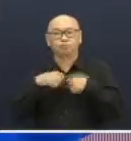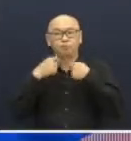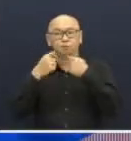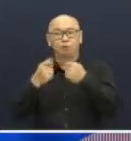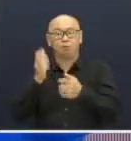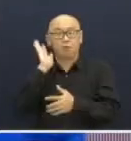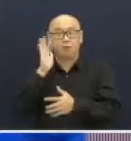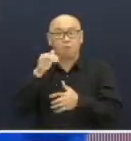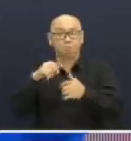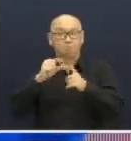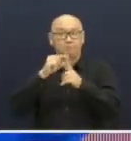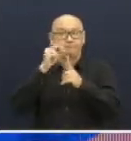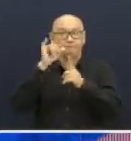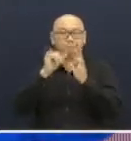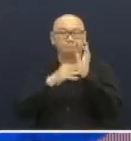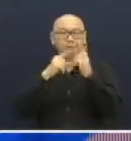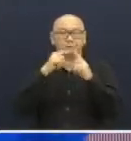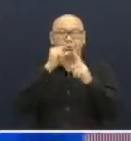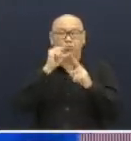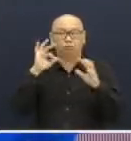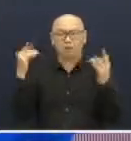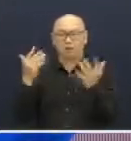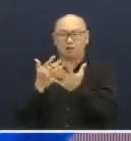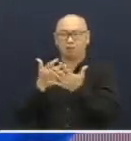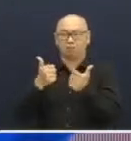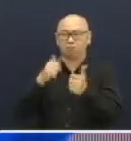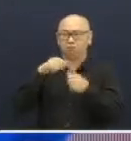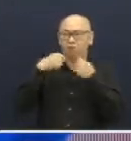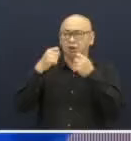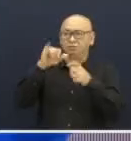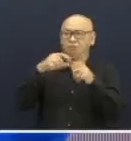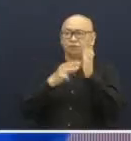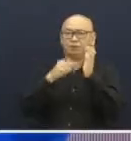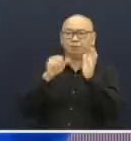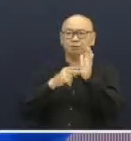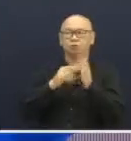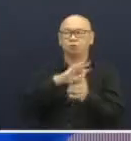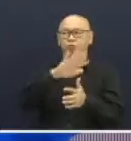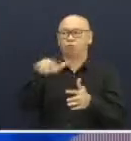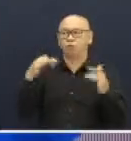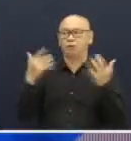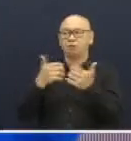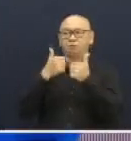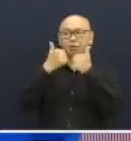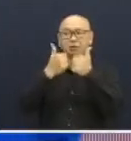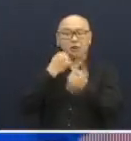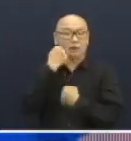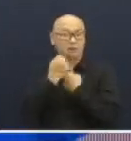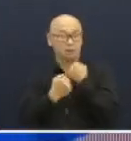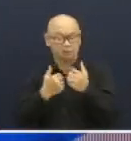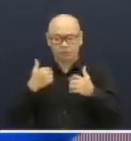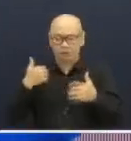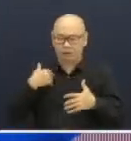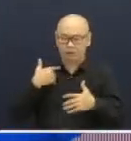prima kepada masyarakat kita, sehingga kami jamin seluruh pelayanan masyarakat kita bisa kita laksanakan dengan